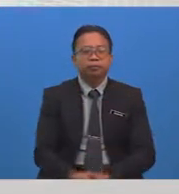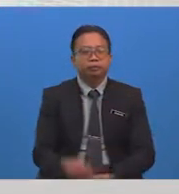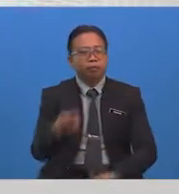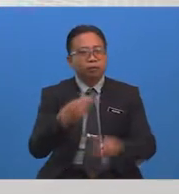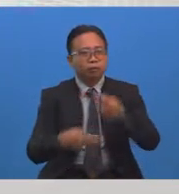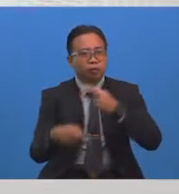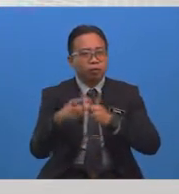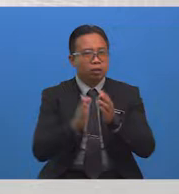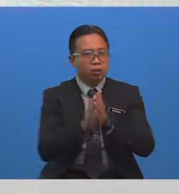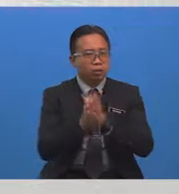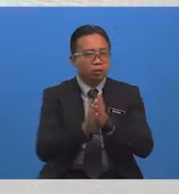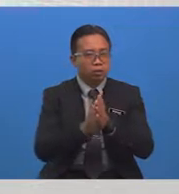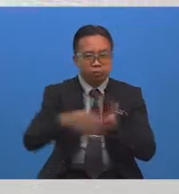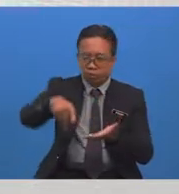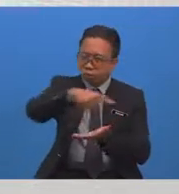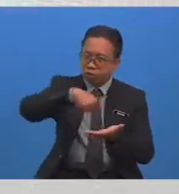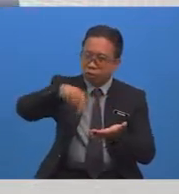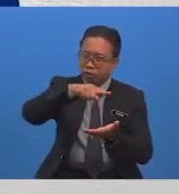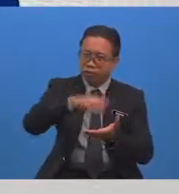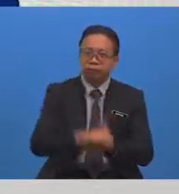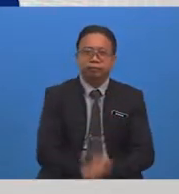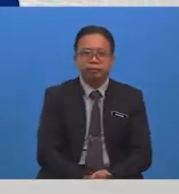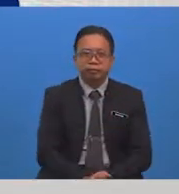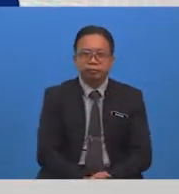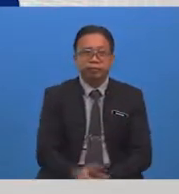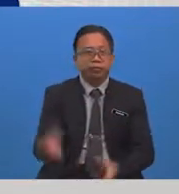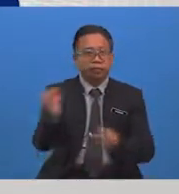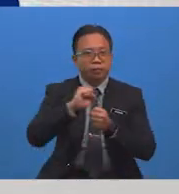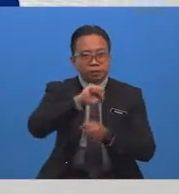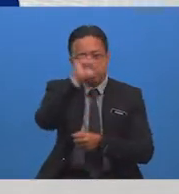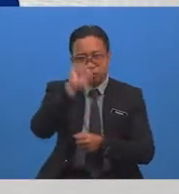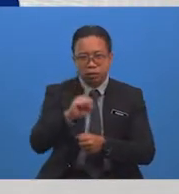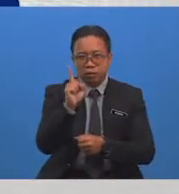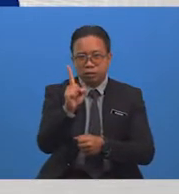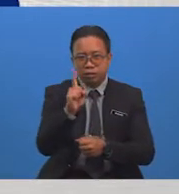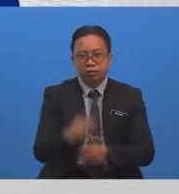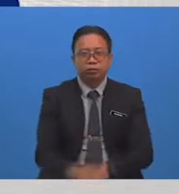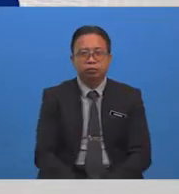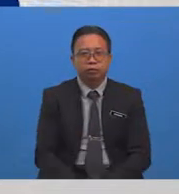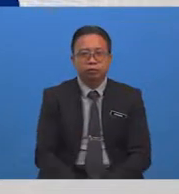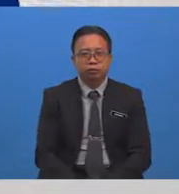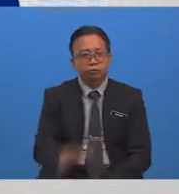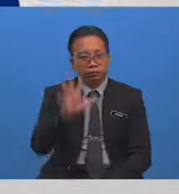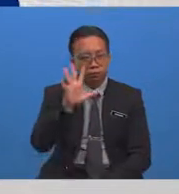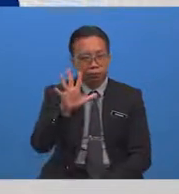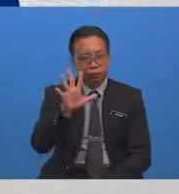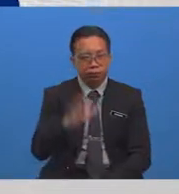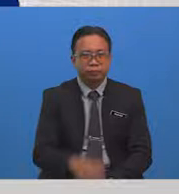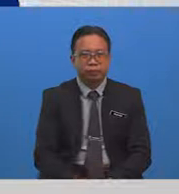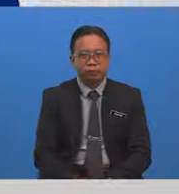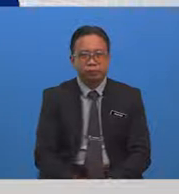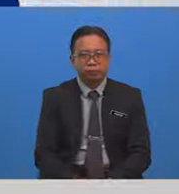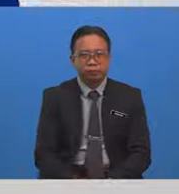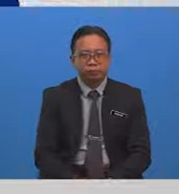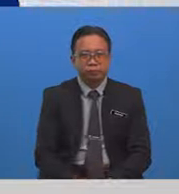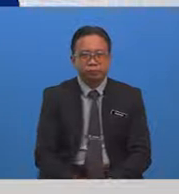kerajinan Villa pusing ah kita dapat membosankan satu skornya 5